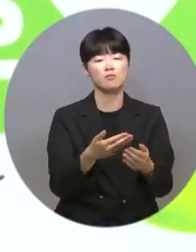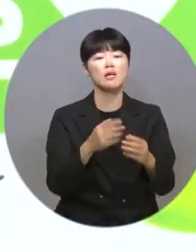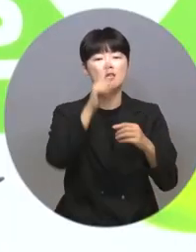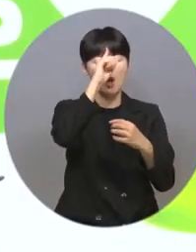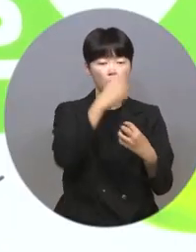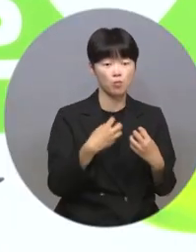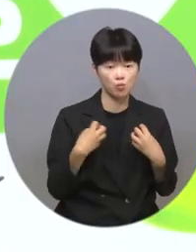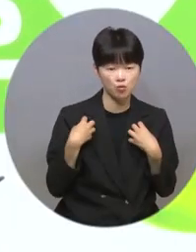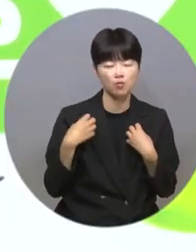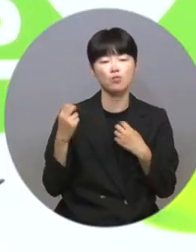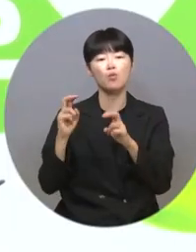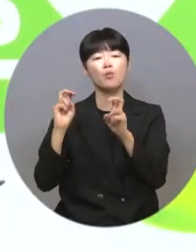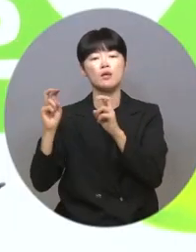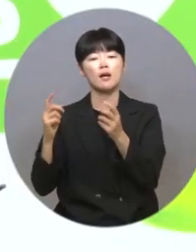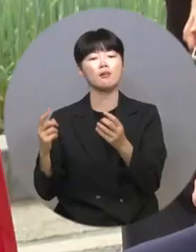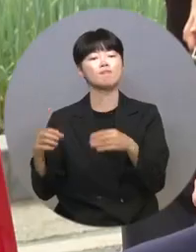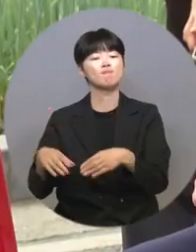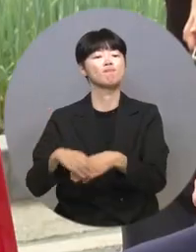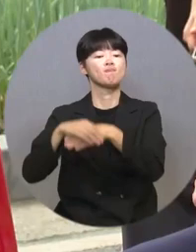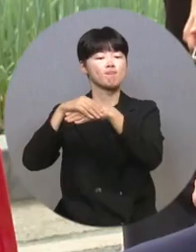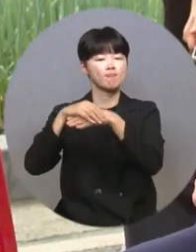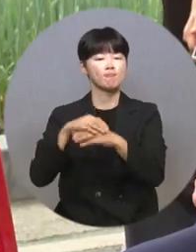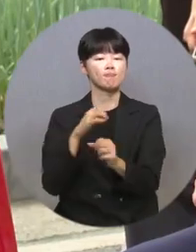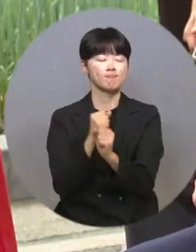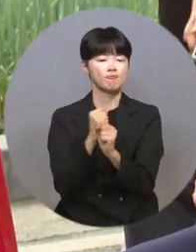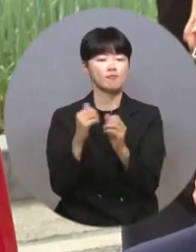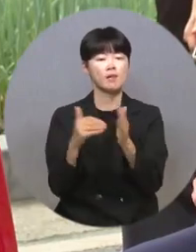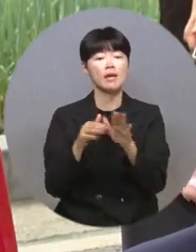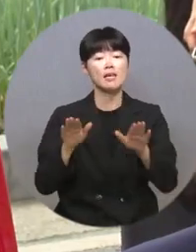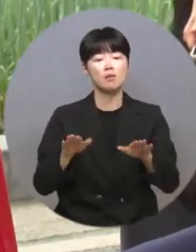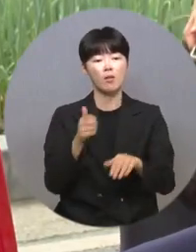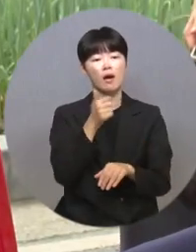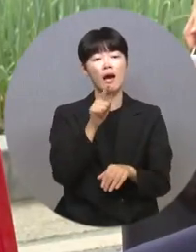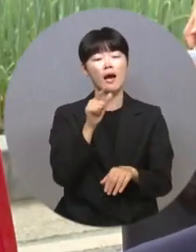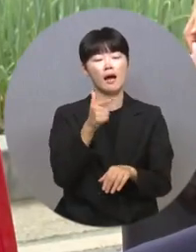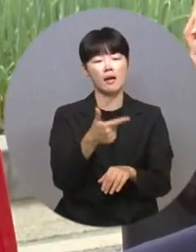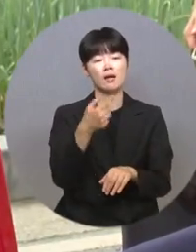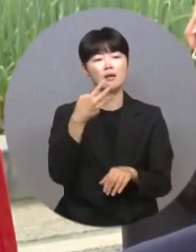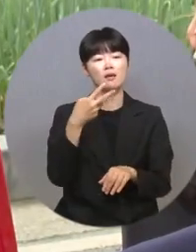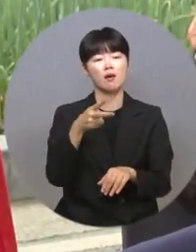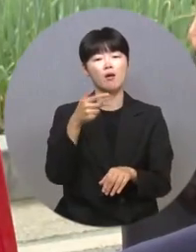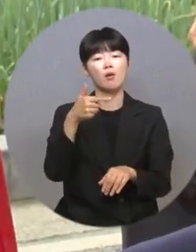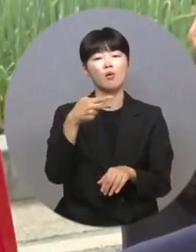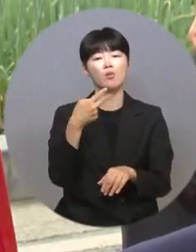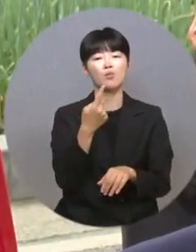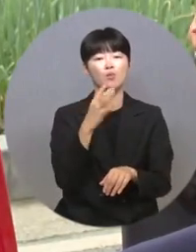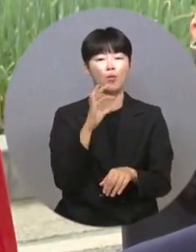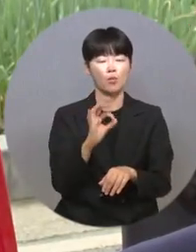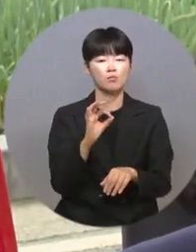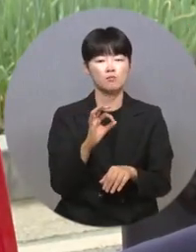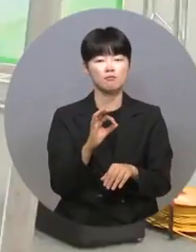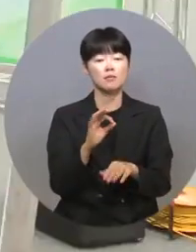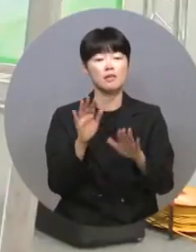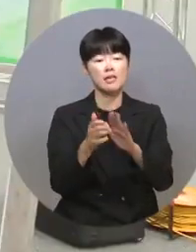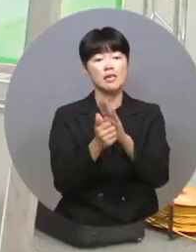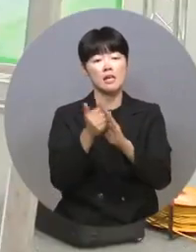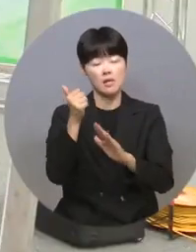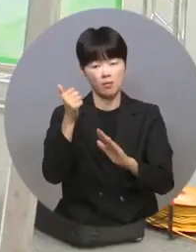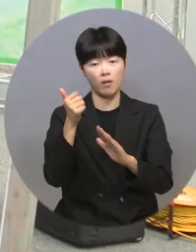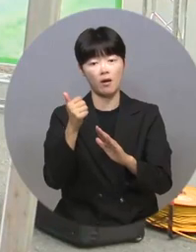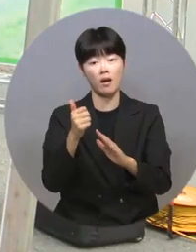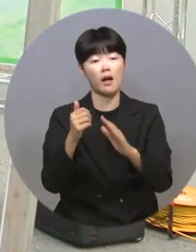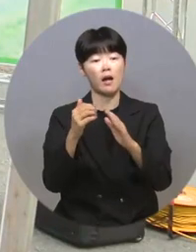한려동 희망하우스 20호 가구에는 중증장애인과 노모를 포함한 3명의 가족이 거주